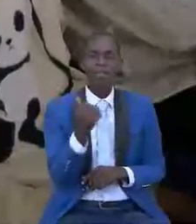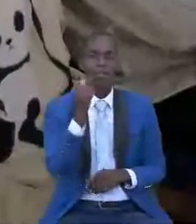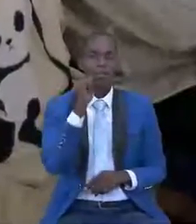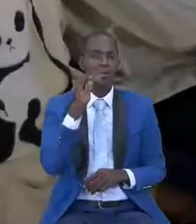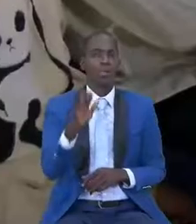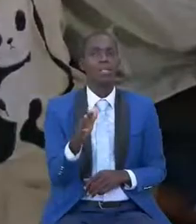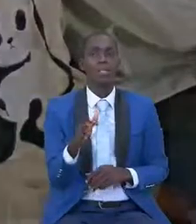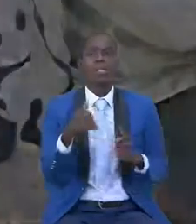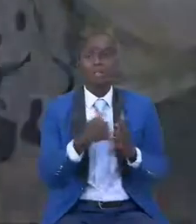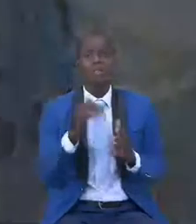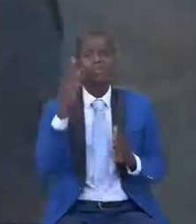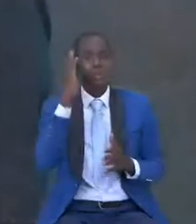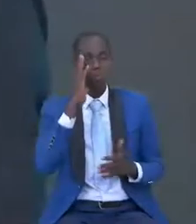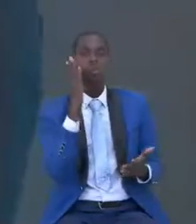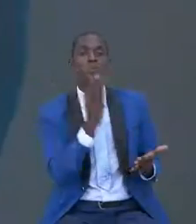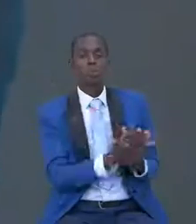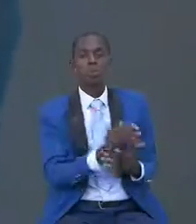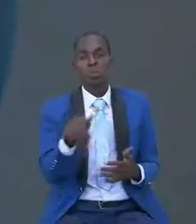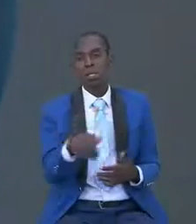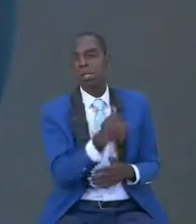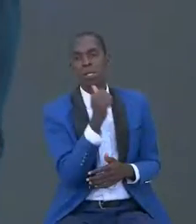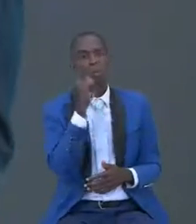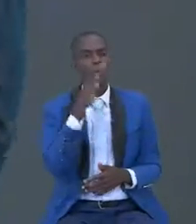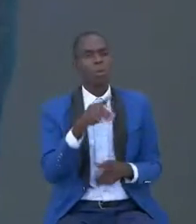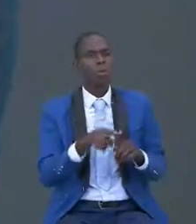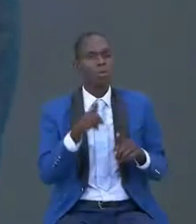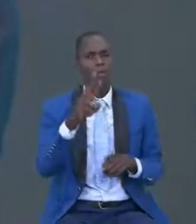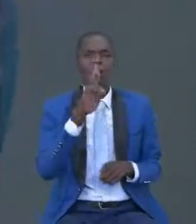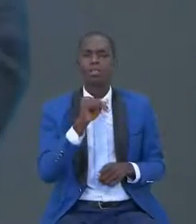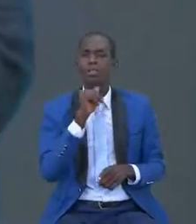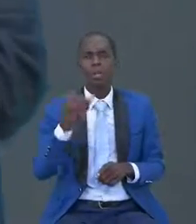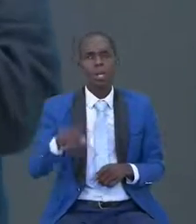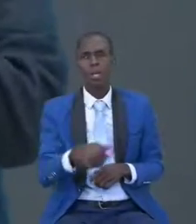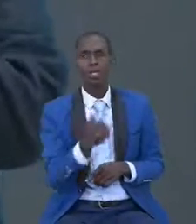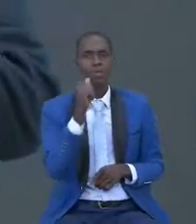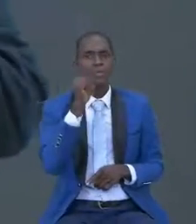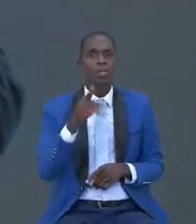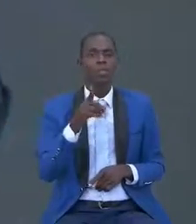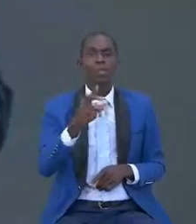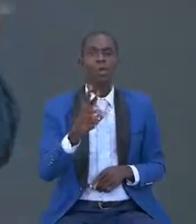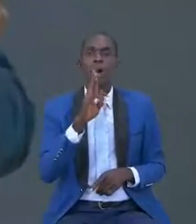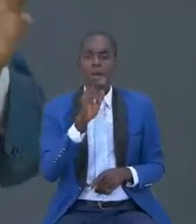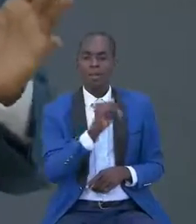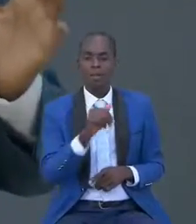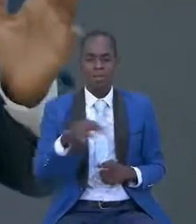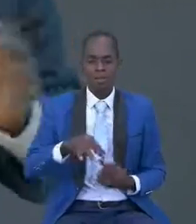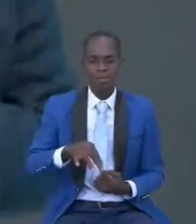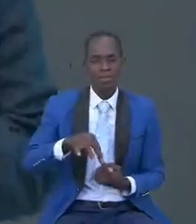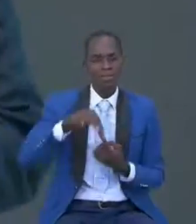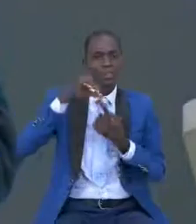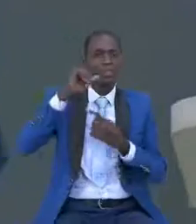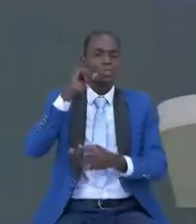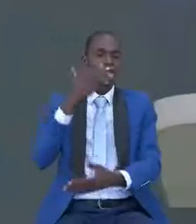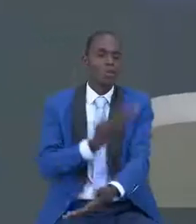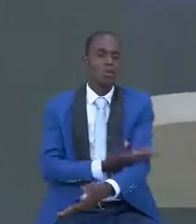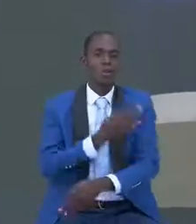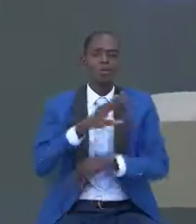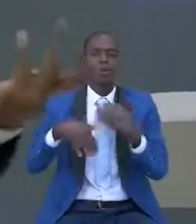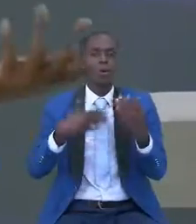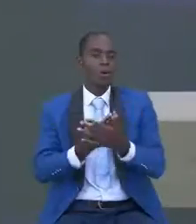Ça peut avoir toute femme, mais tu n'es pas n'importe quelle femme. Tu es unique, une fille unique du Dieu